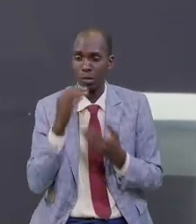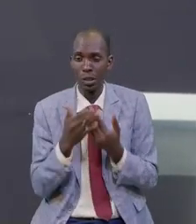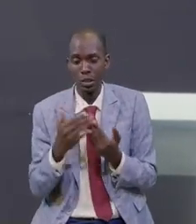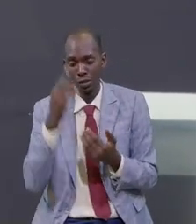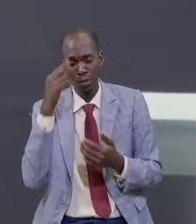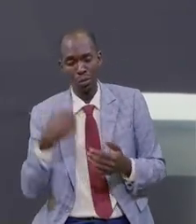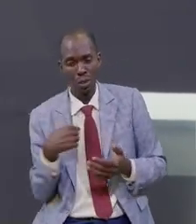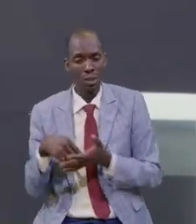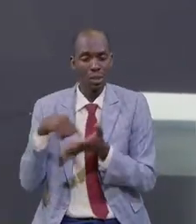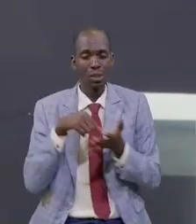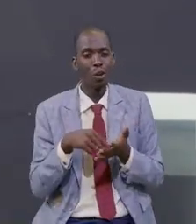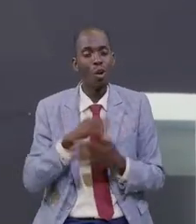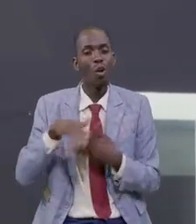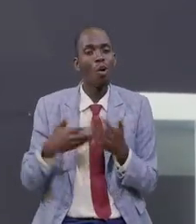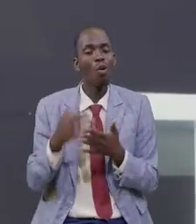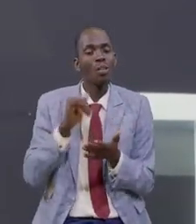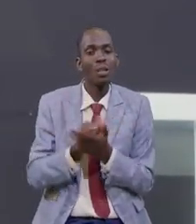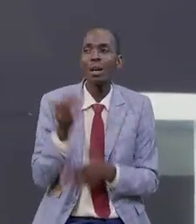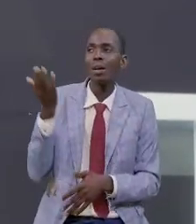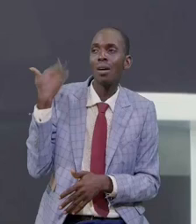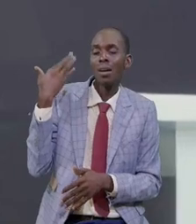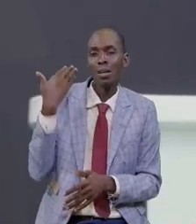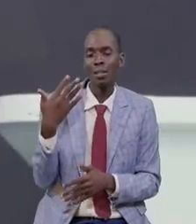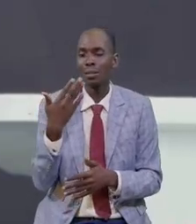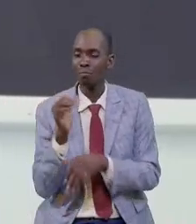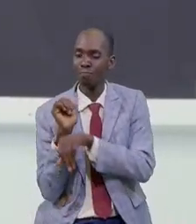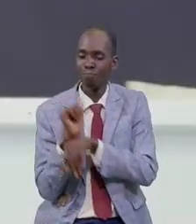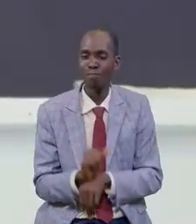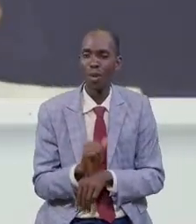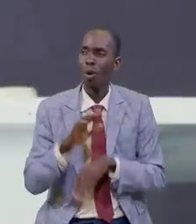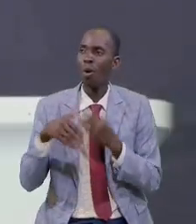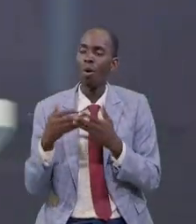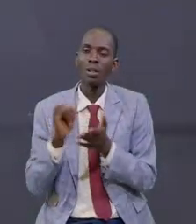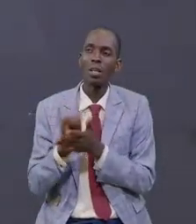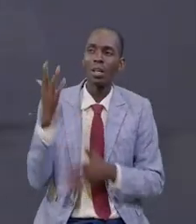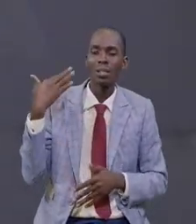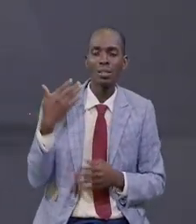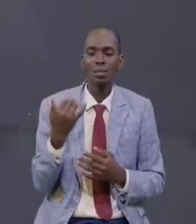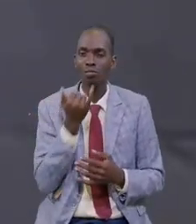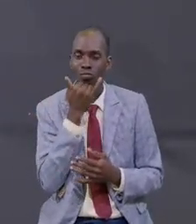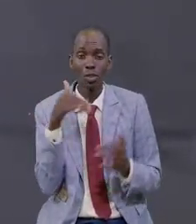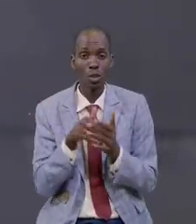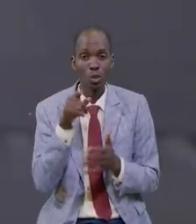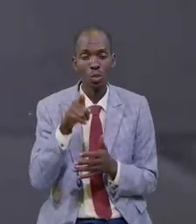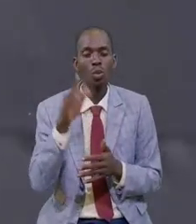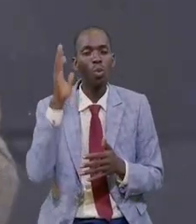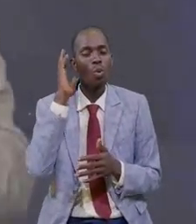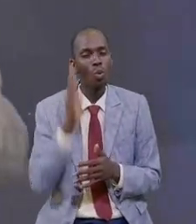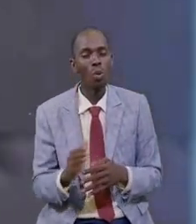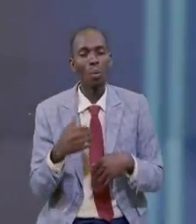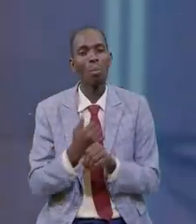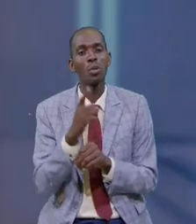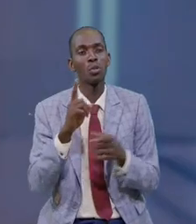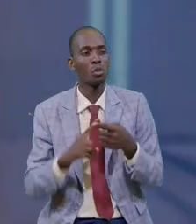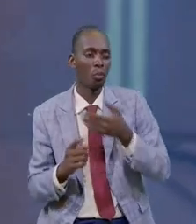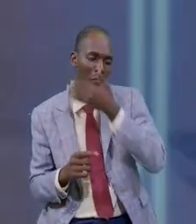va obscurir ta vue cela va bloquer ta pensée cela va remplacer le rêve